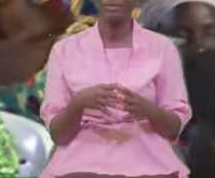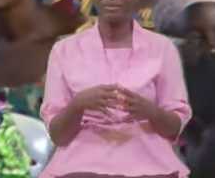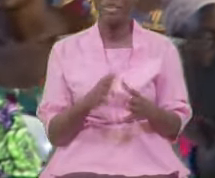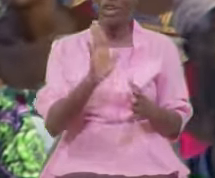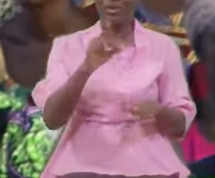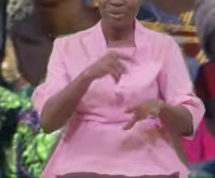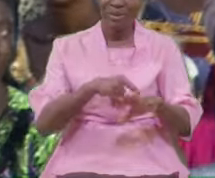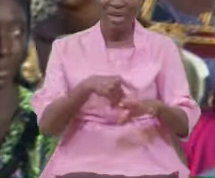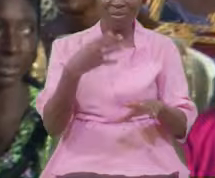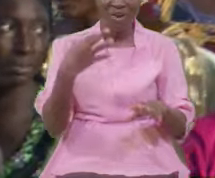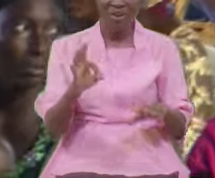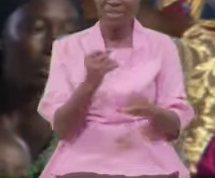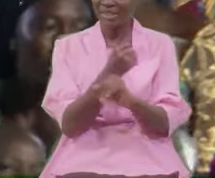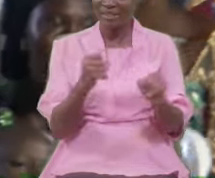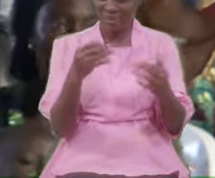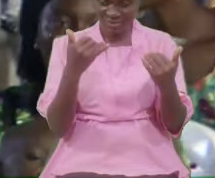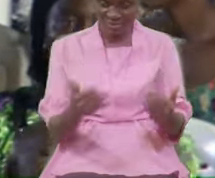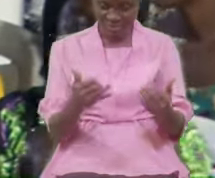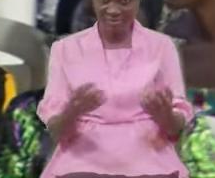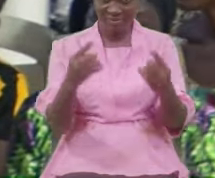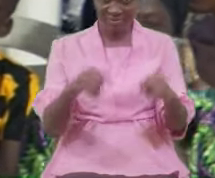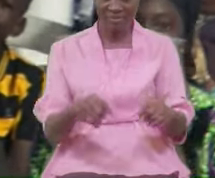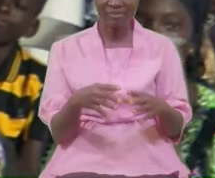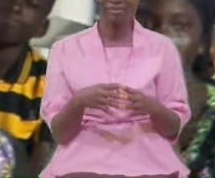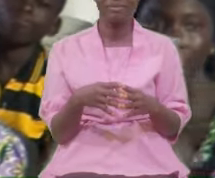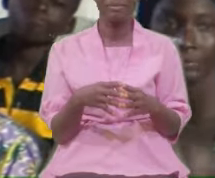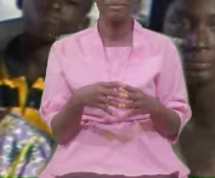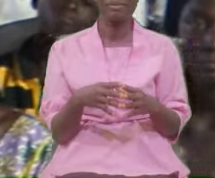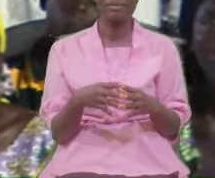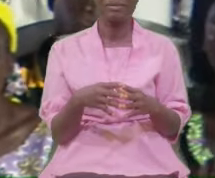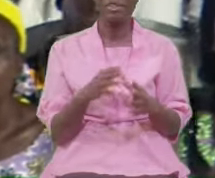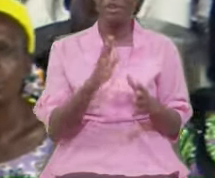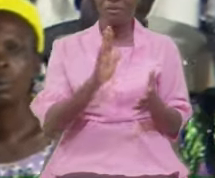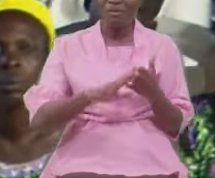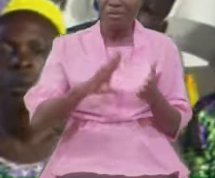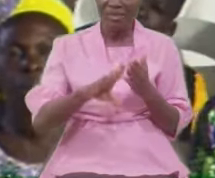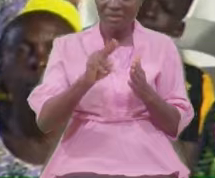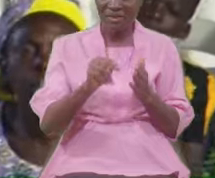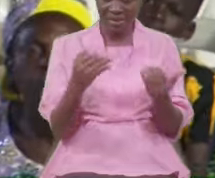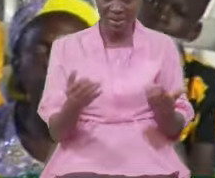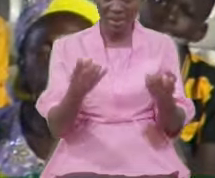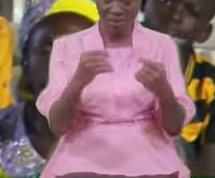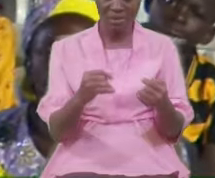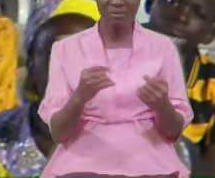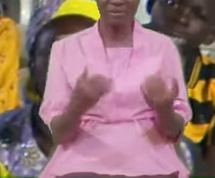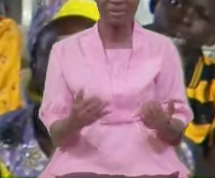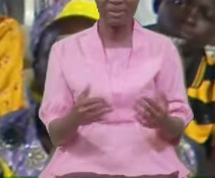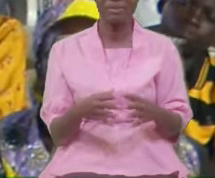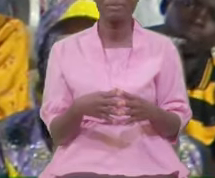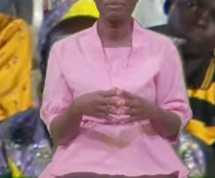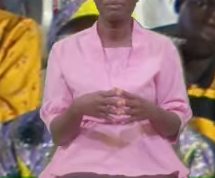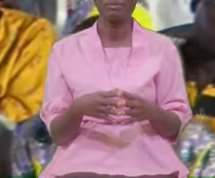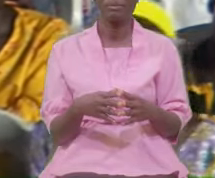na has now come ang imong panahon sa kalawasan niabot na ang kapasanan iabot na